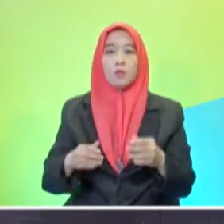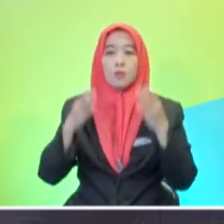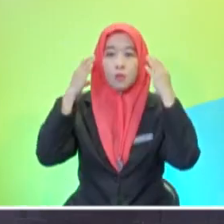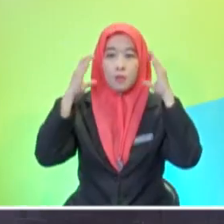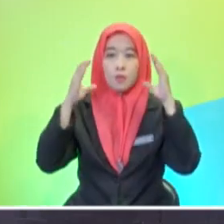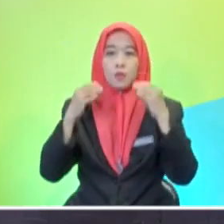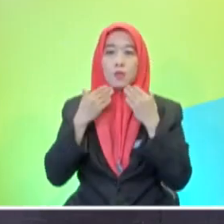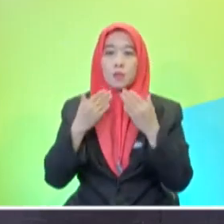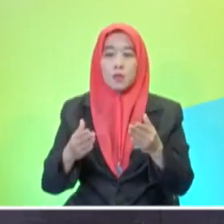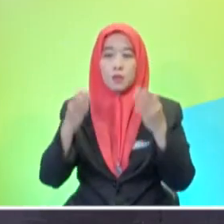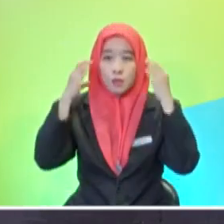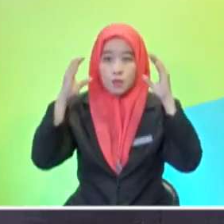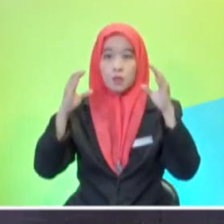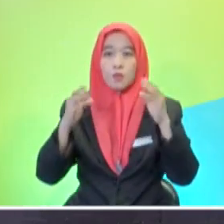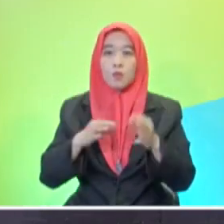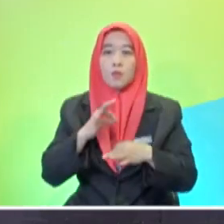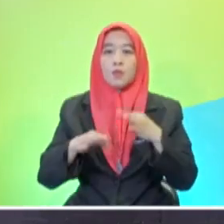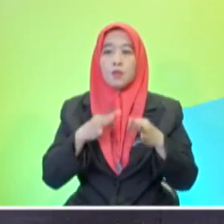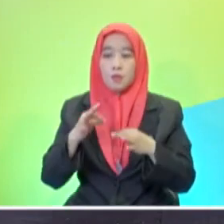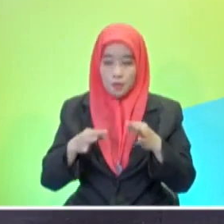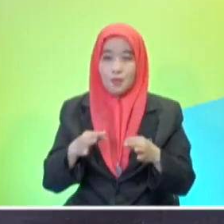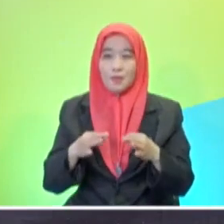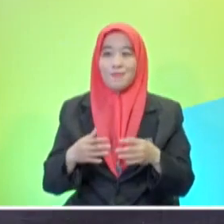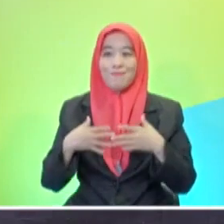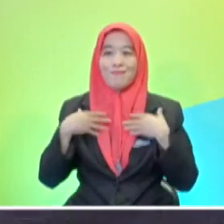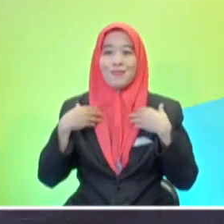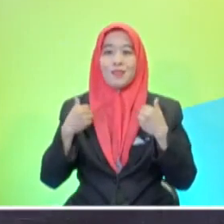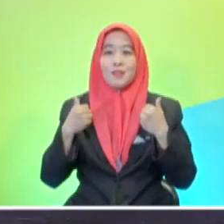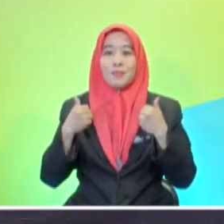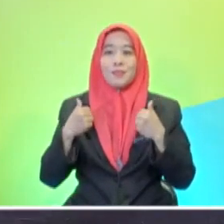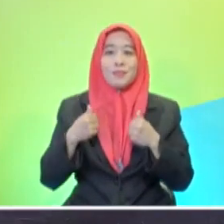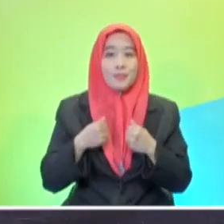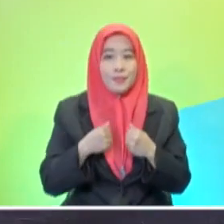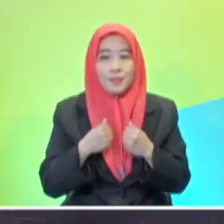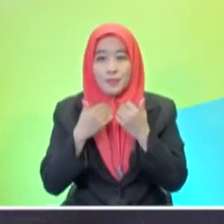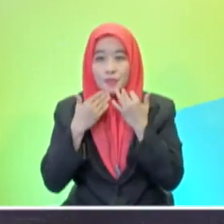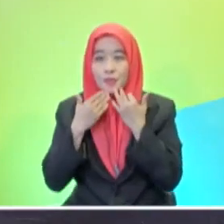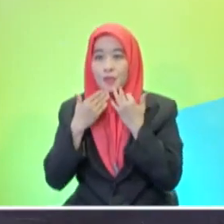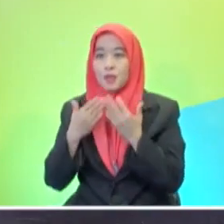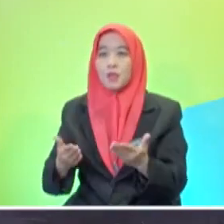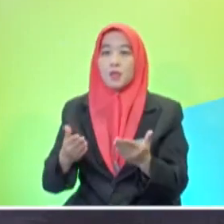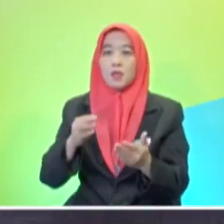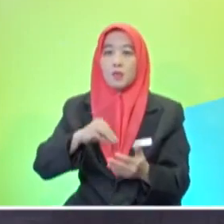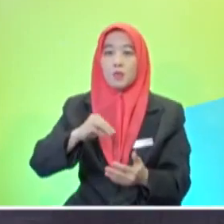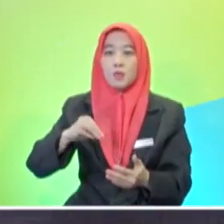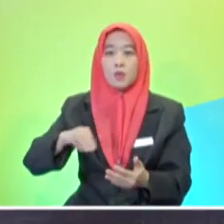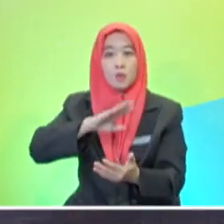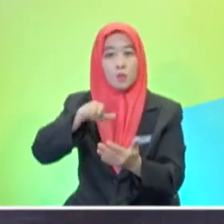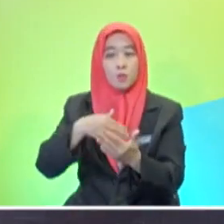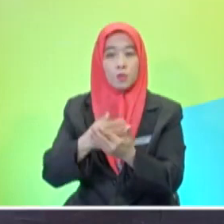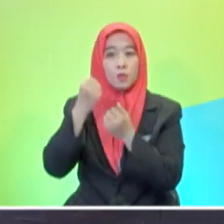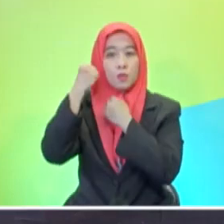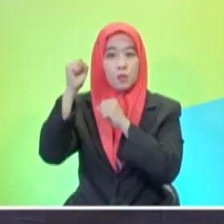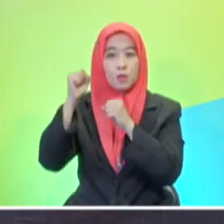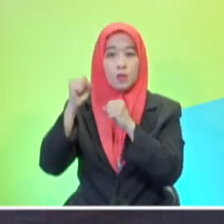jurubahasa isyarat kita, cikgu Zaharatul Azma. Terima kasih cikgu. Dan kepada anda semua, terima kasih kerana menonton, setia menonton Didik